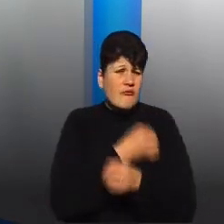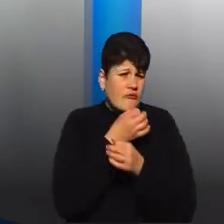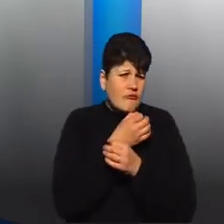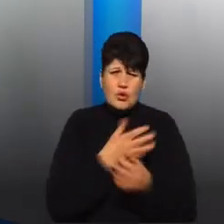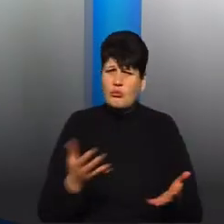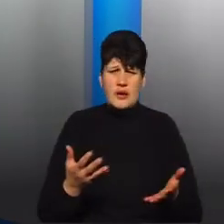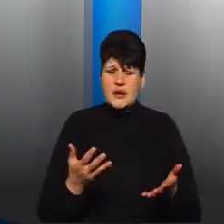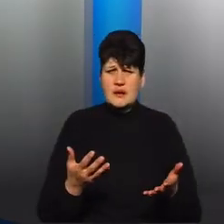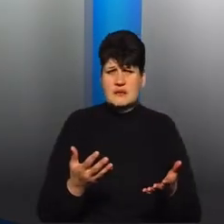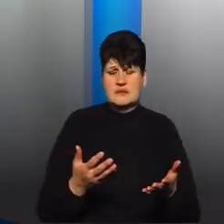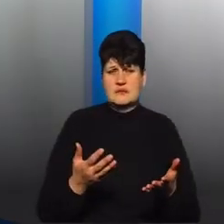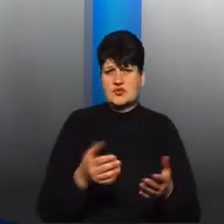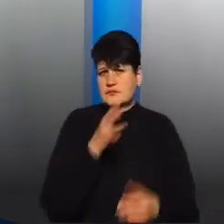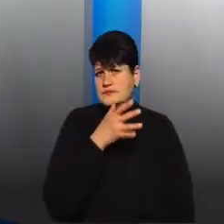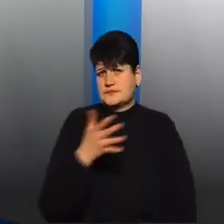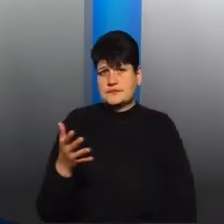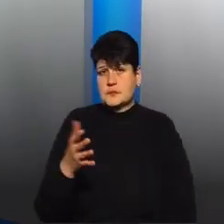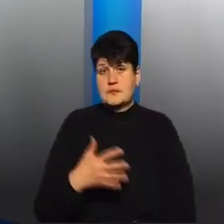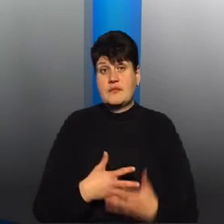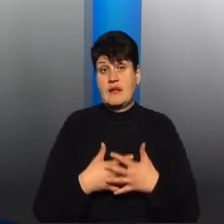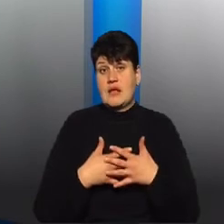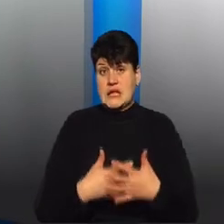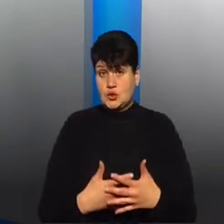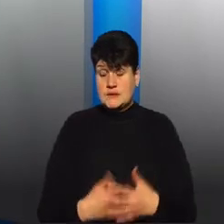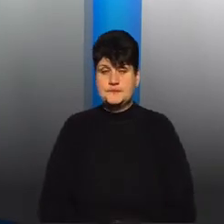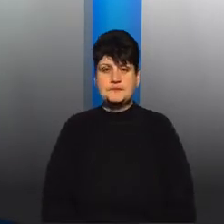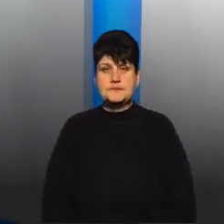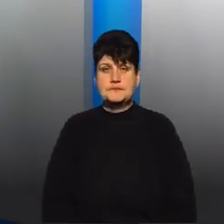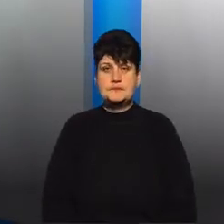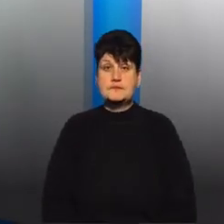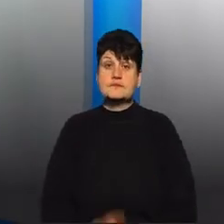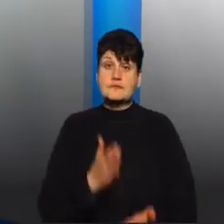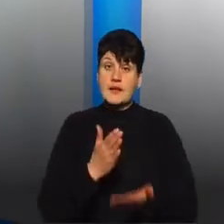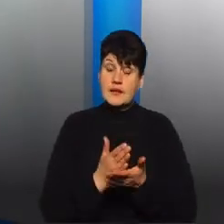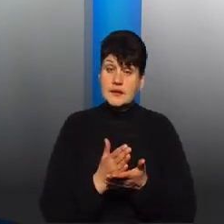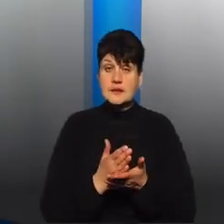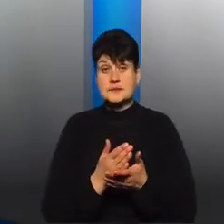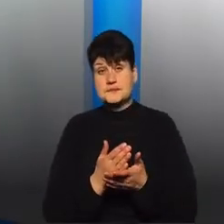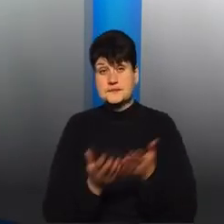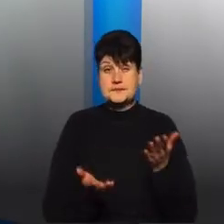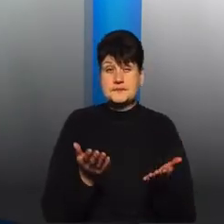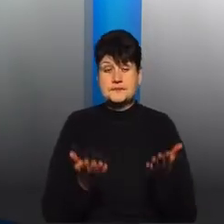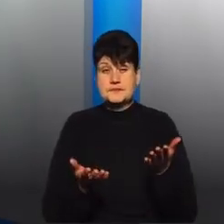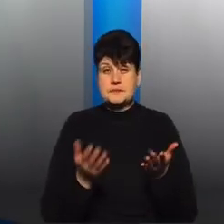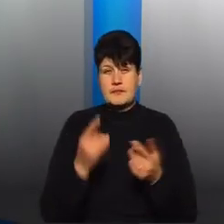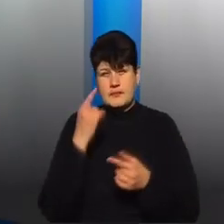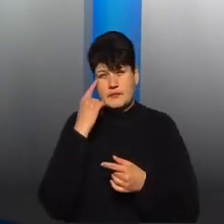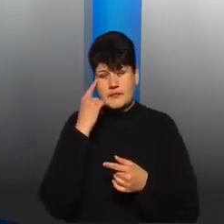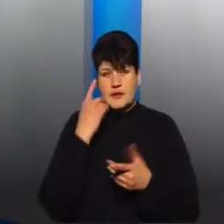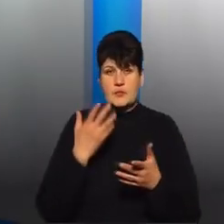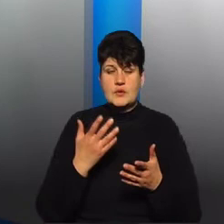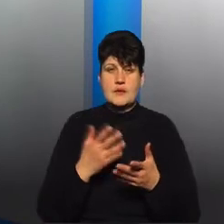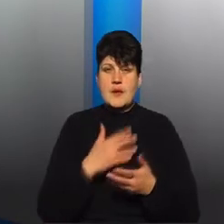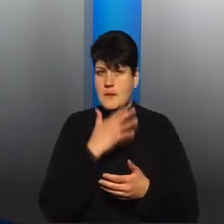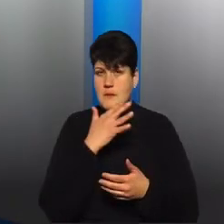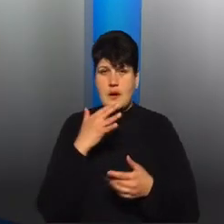вагітності. Но все ж таки є певні застороги і, в принципі, багато акушерів, гінекологів,